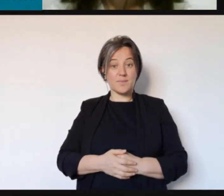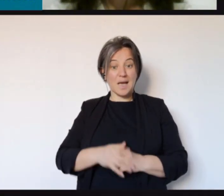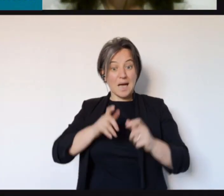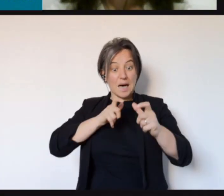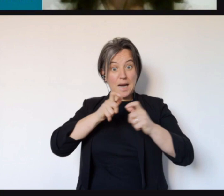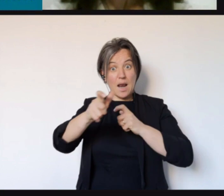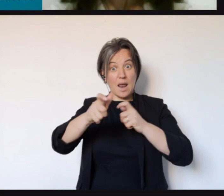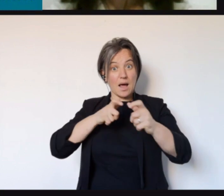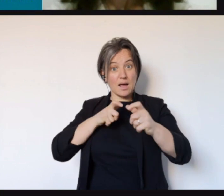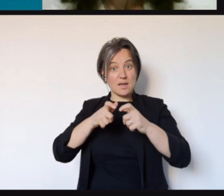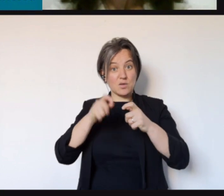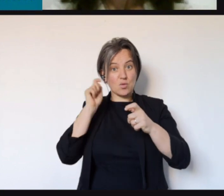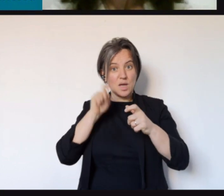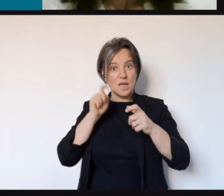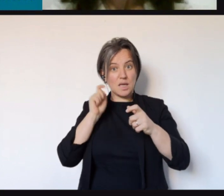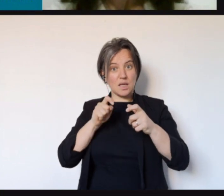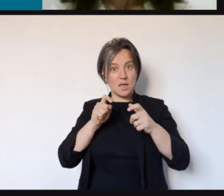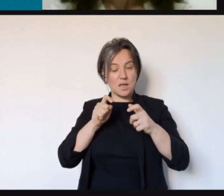costruiamo